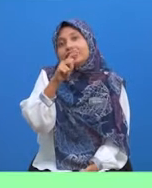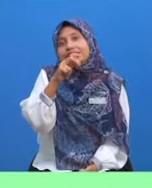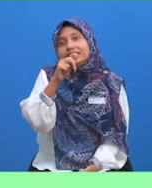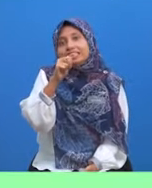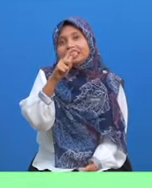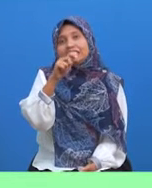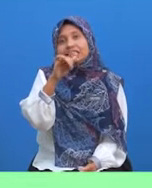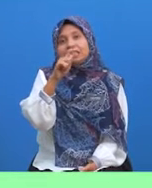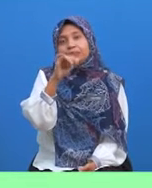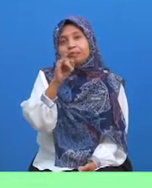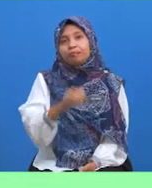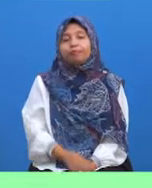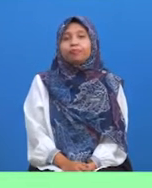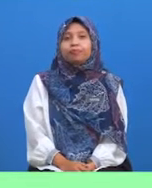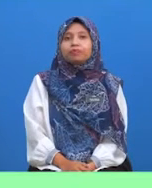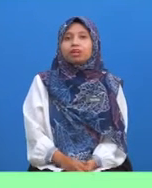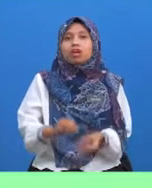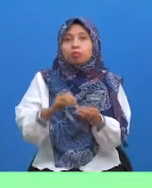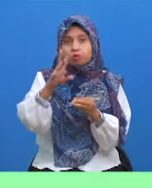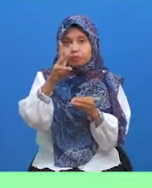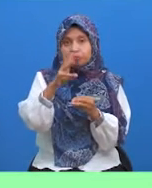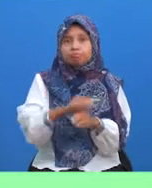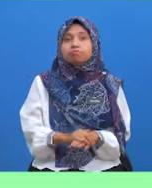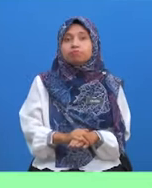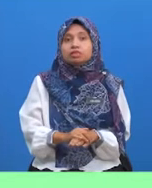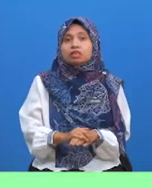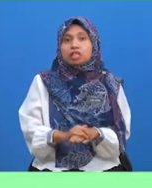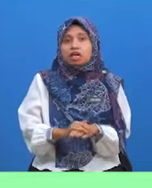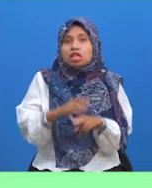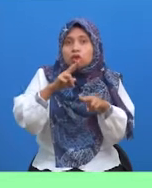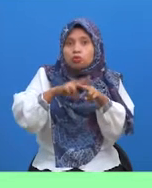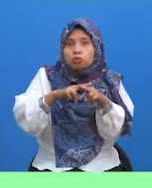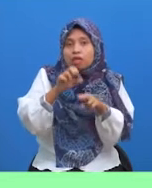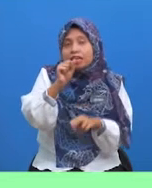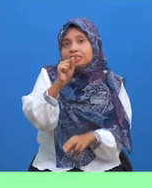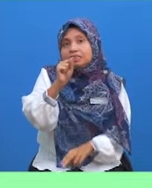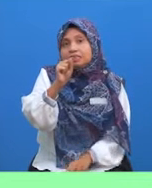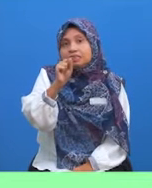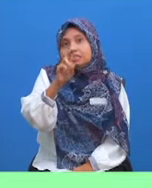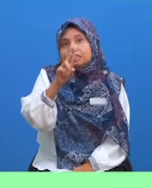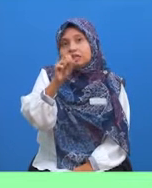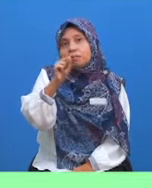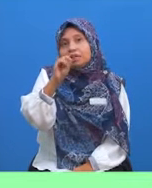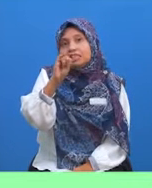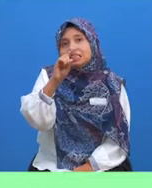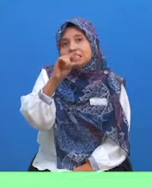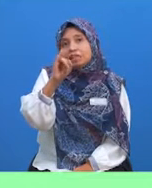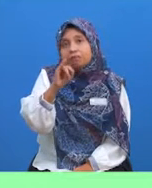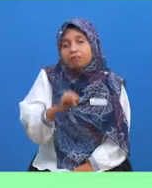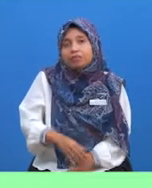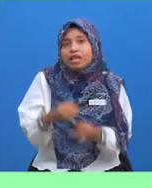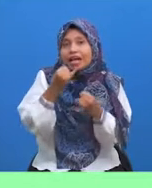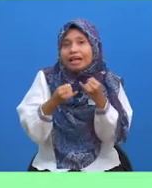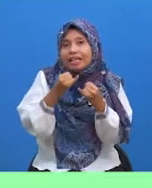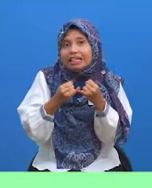yang keenam kedudukan beban pengguna dan yang terakhir kedudukan beban